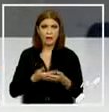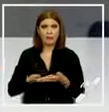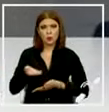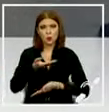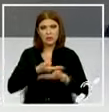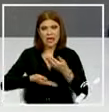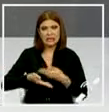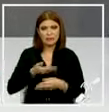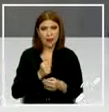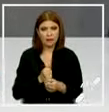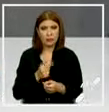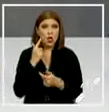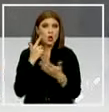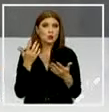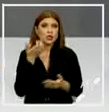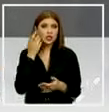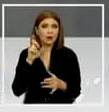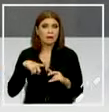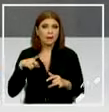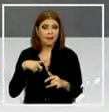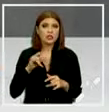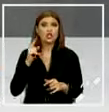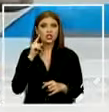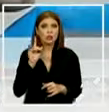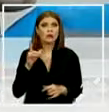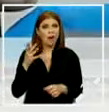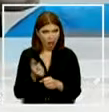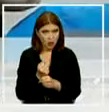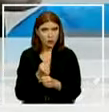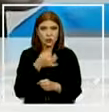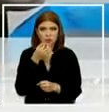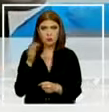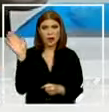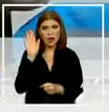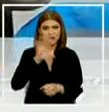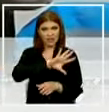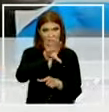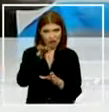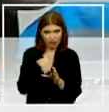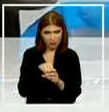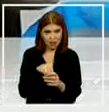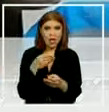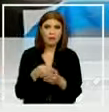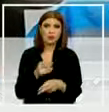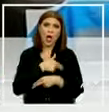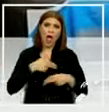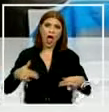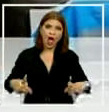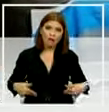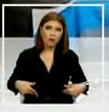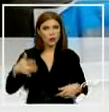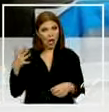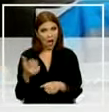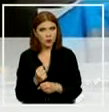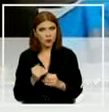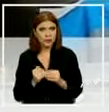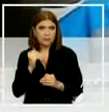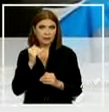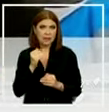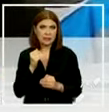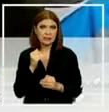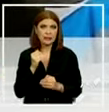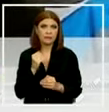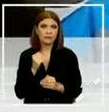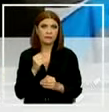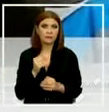cu exactitate când va avea loc. Știm însă că a reușit să-și ia rămas bun de la familie, întrucât avocatul a reușit să mărească durata